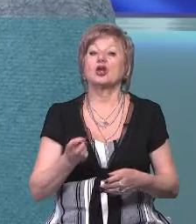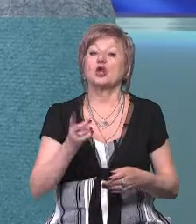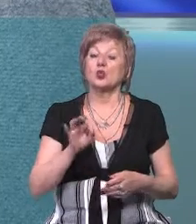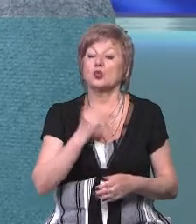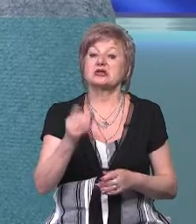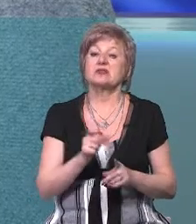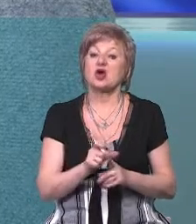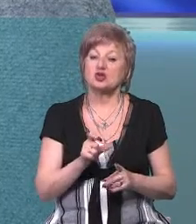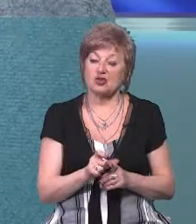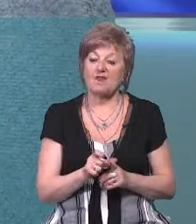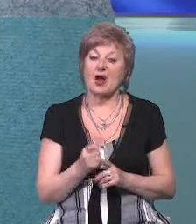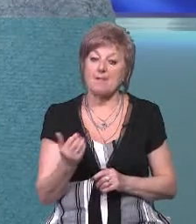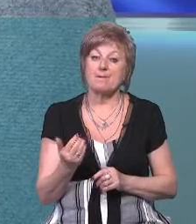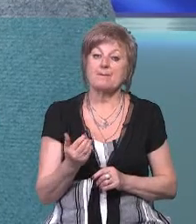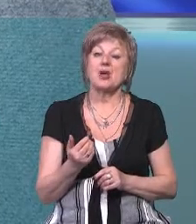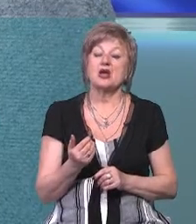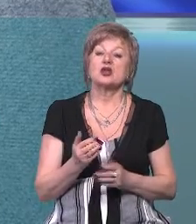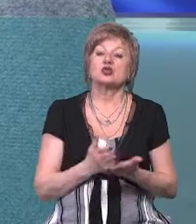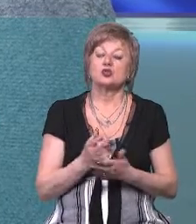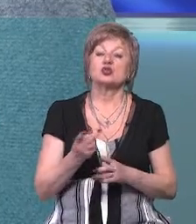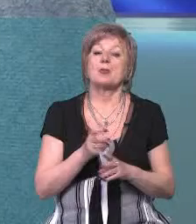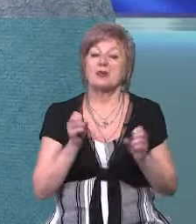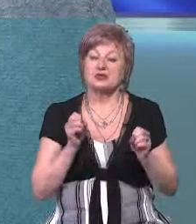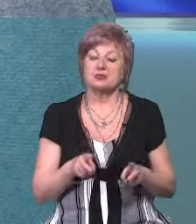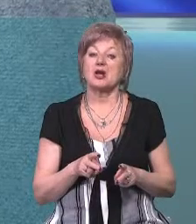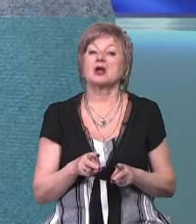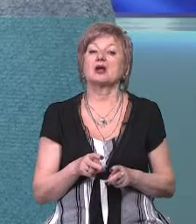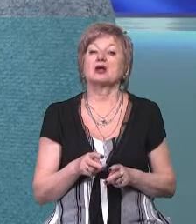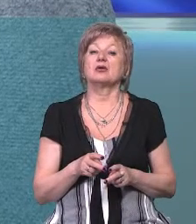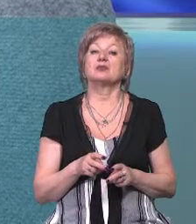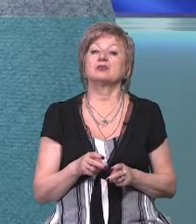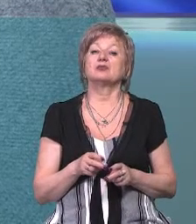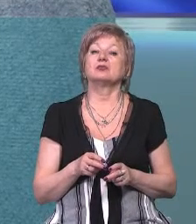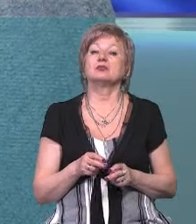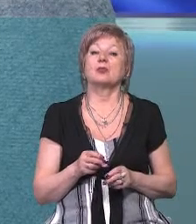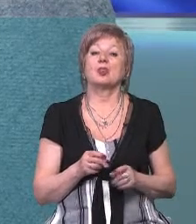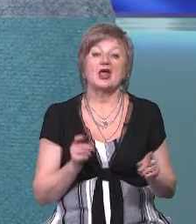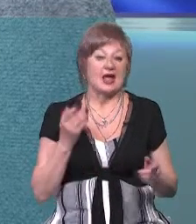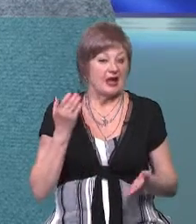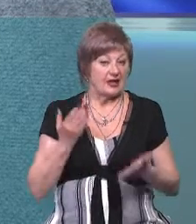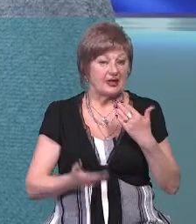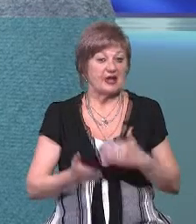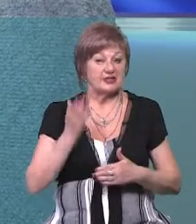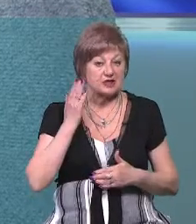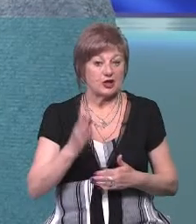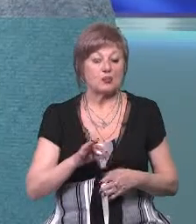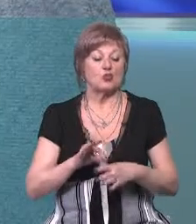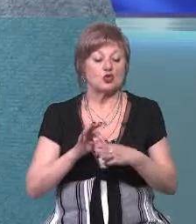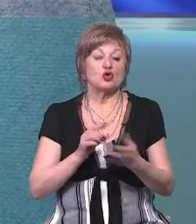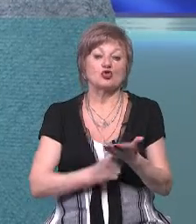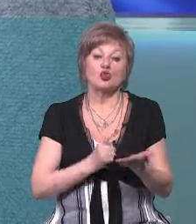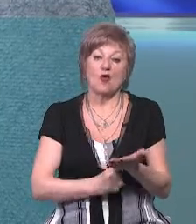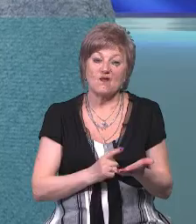словами речника Служби безпеки України у Запорізькій області Сергія Левченка, що якщо буде доведена саме